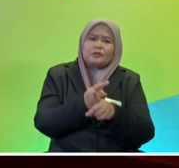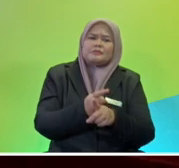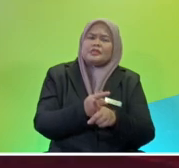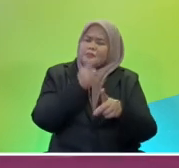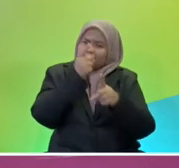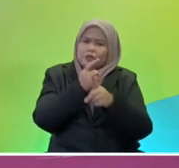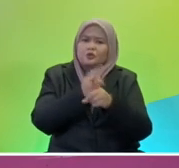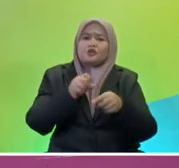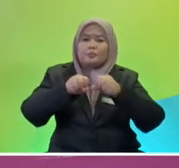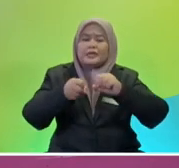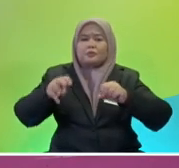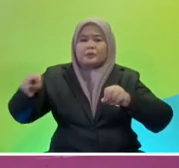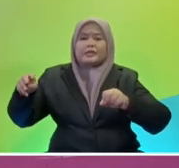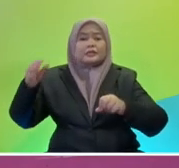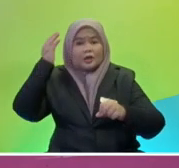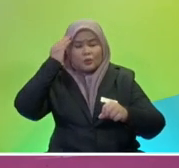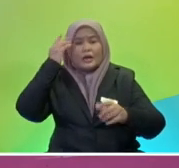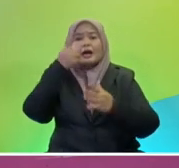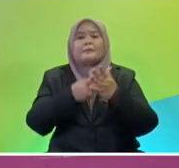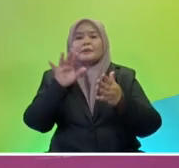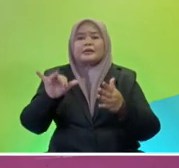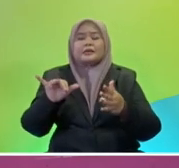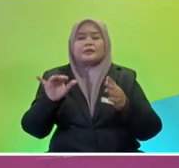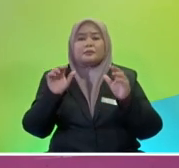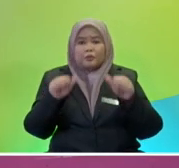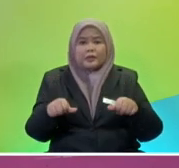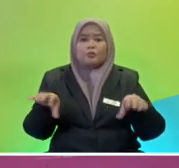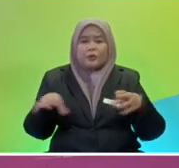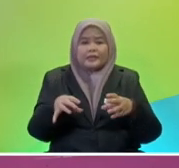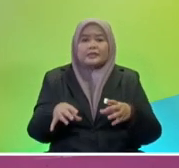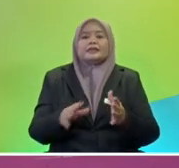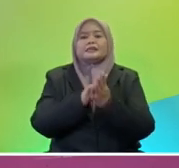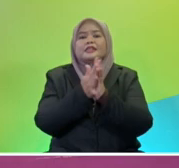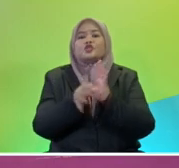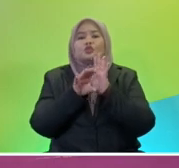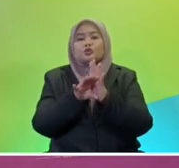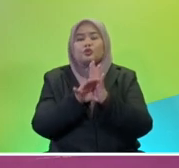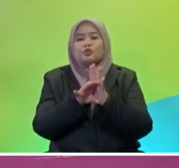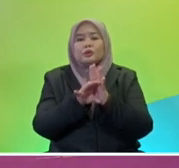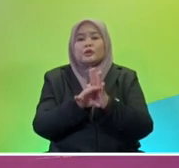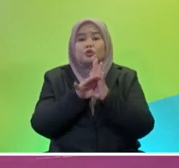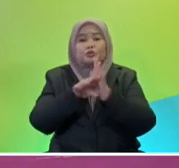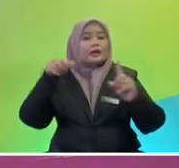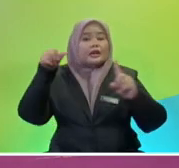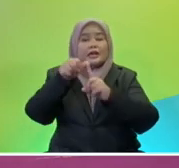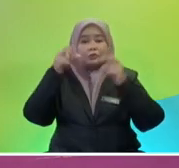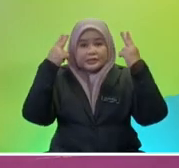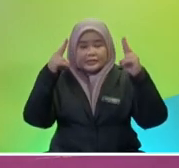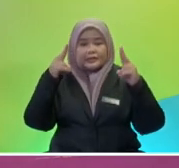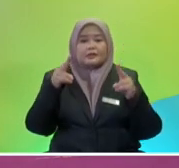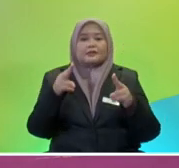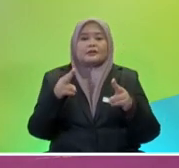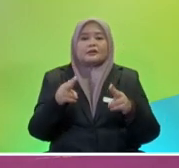supaya murid-murid kita ini tahu apa yang kita jadi contohnya Ini adalah contoh arahan saja Kemudian